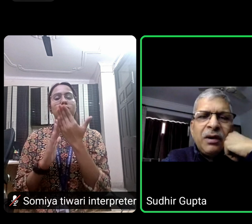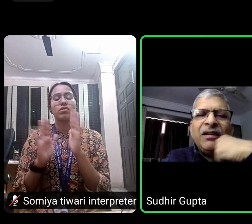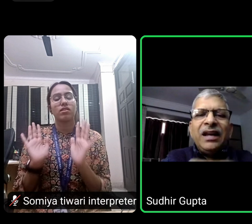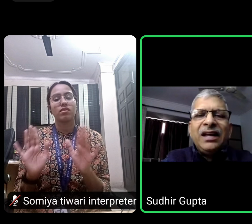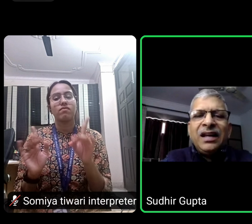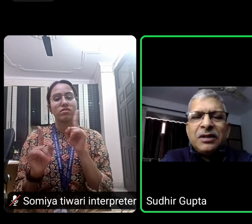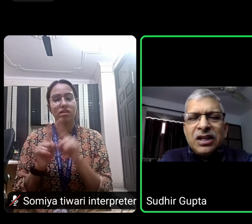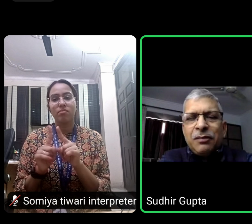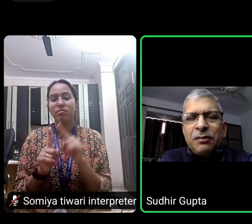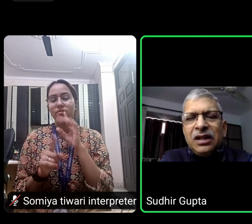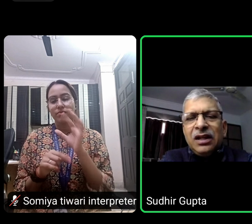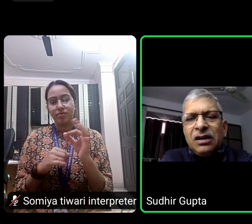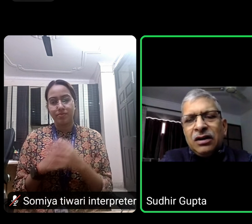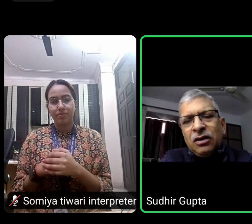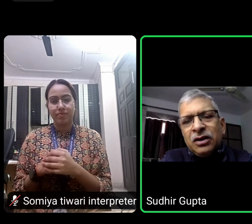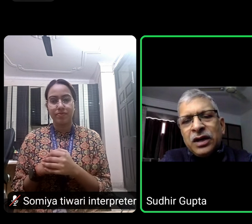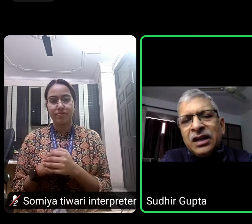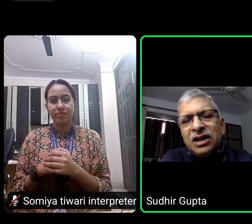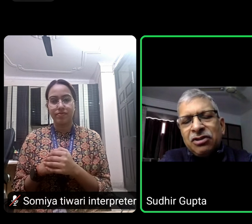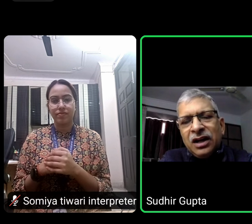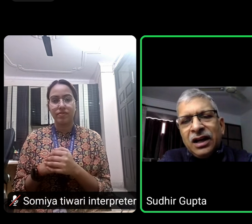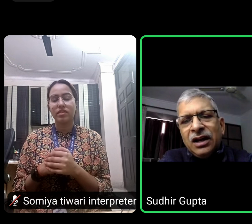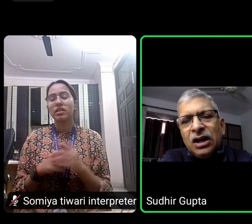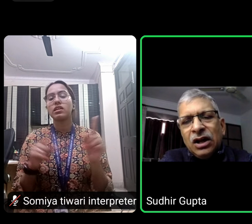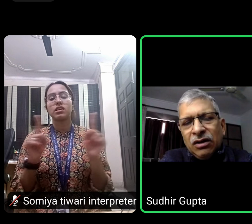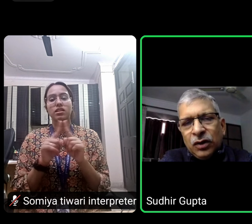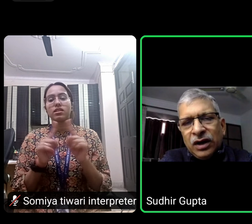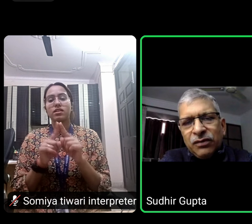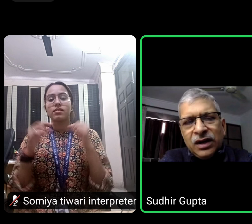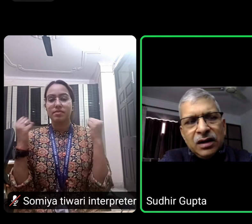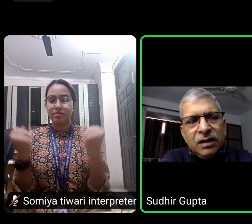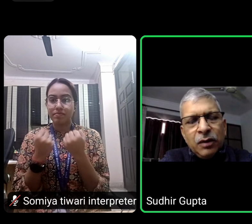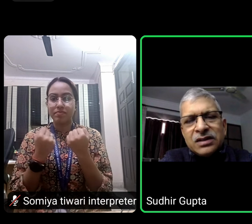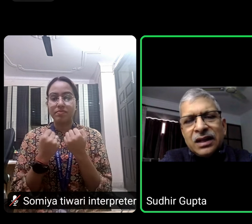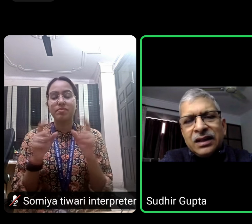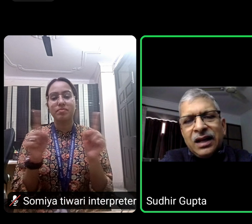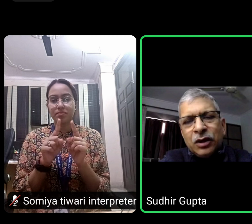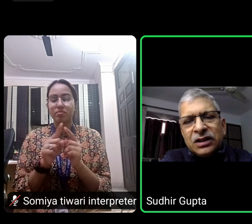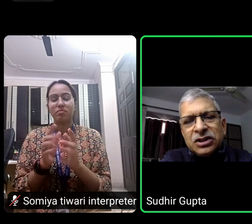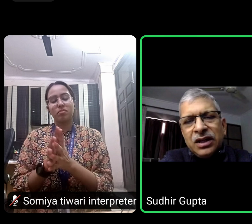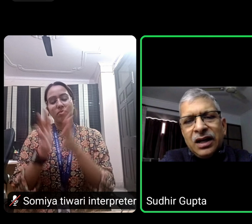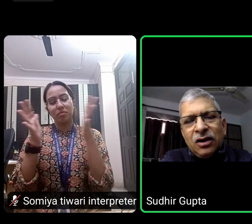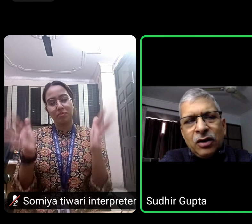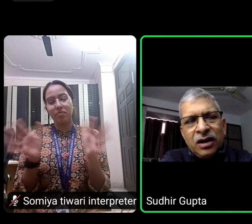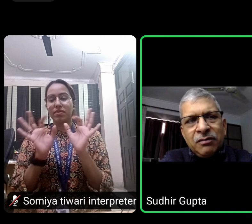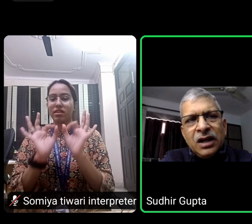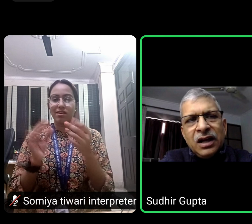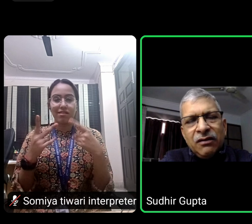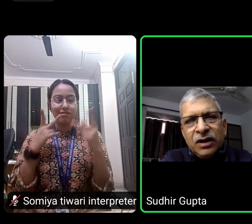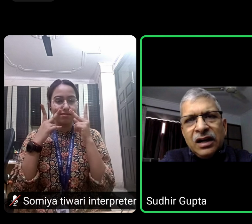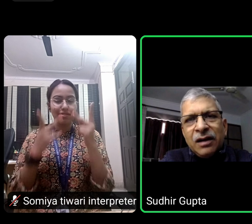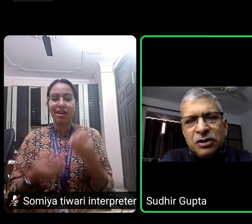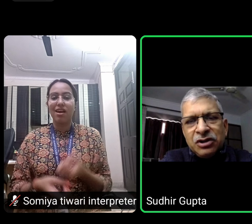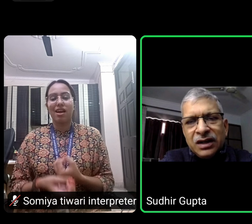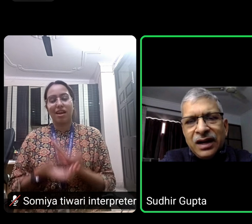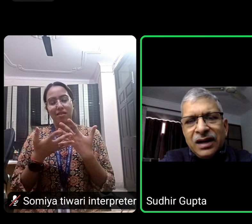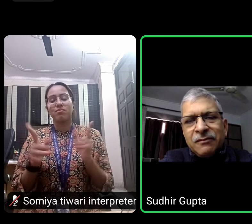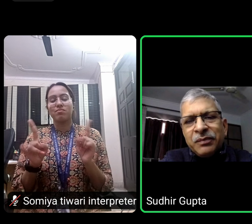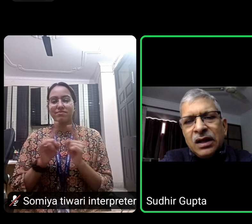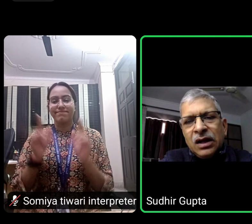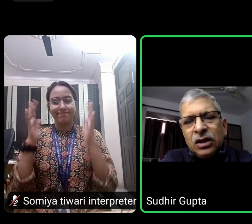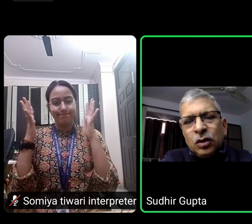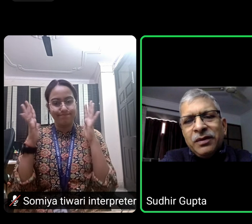आपकी जो भावनाएं हैं बच्चे के प्रति और जो डेडिकेशन है वो डेफिनेटली बहुत ज्यादा है, बहुत अच्छी है और हम वी रियली अप्रिशिएट